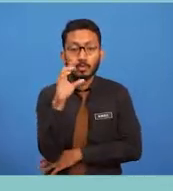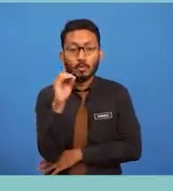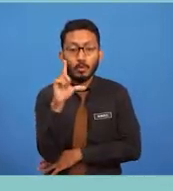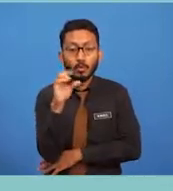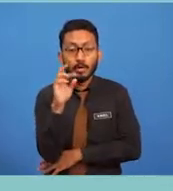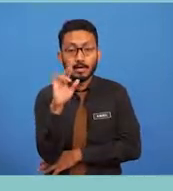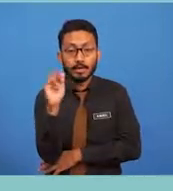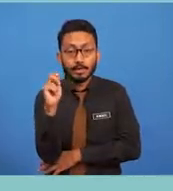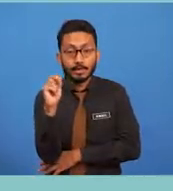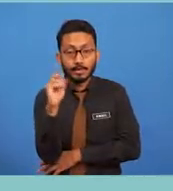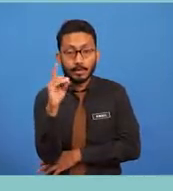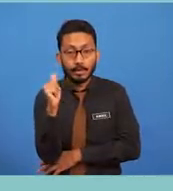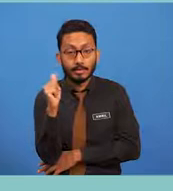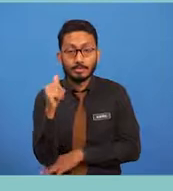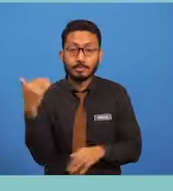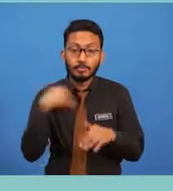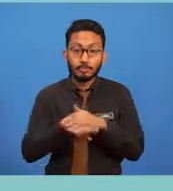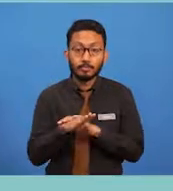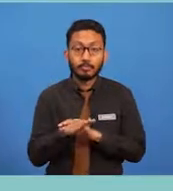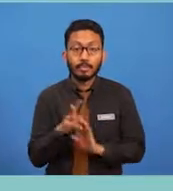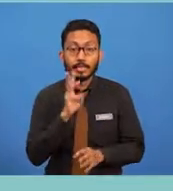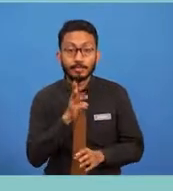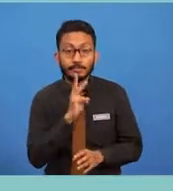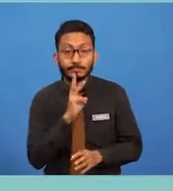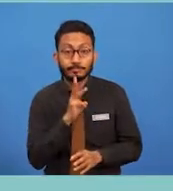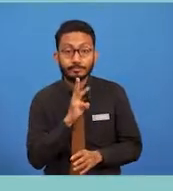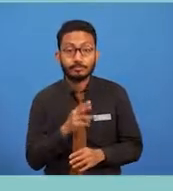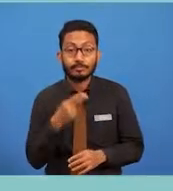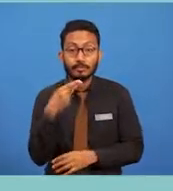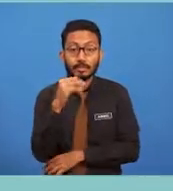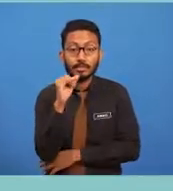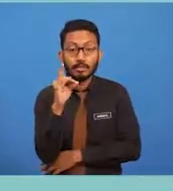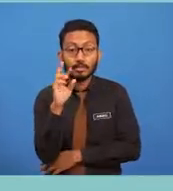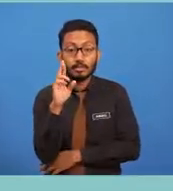menghasilkan ion hidrogen dan ion klorida.